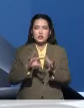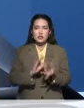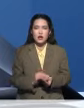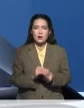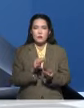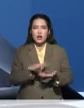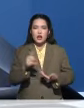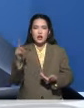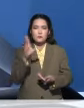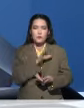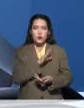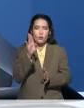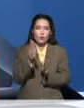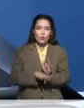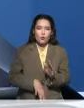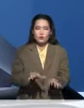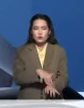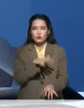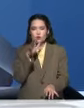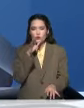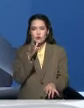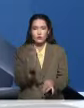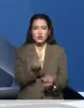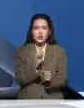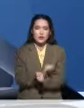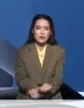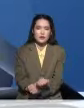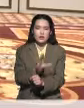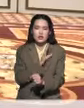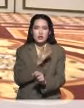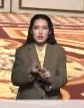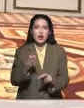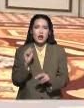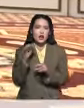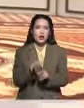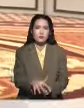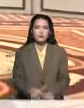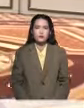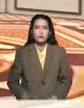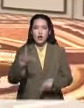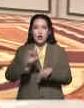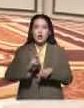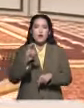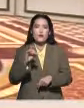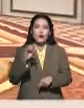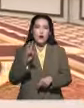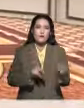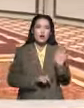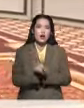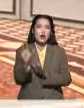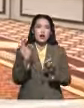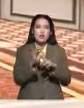признали, что они усугубляют напряжение в регионе и призвали к прекращению этих атак. По словам Бакаева, первоначальные